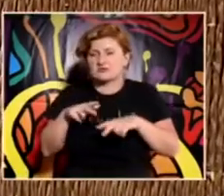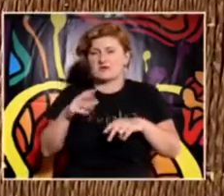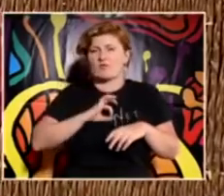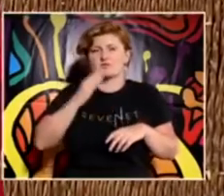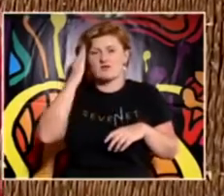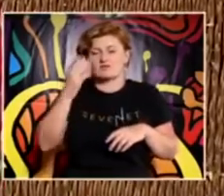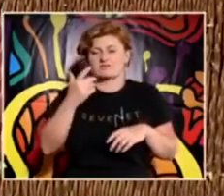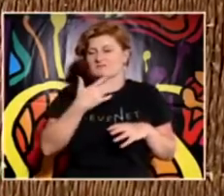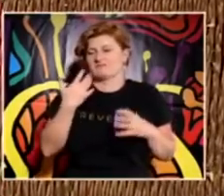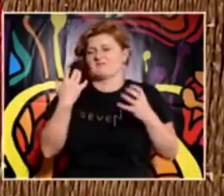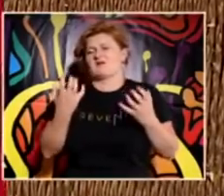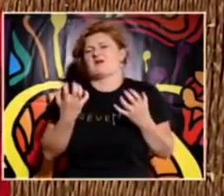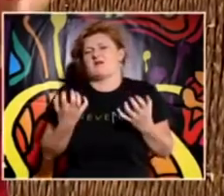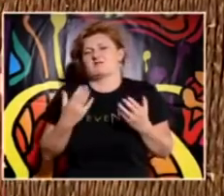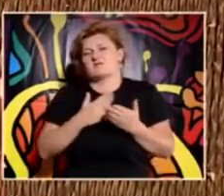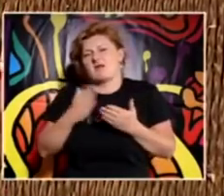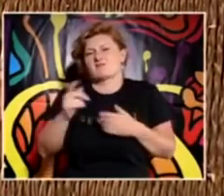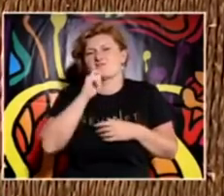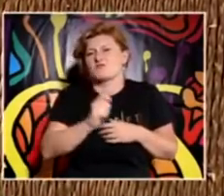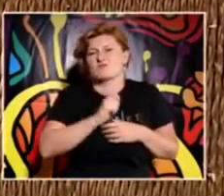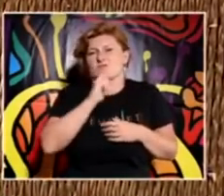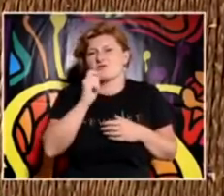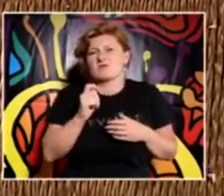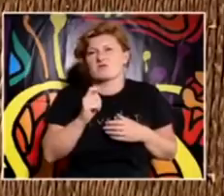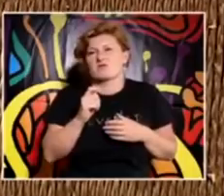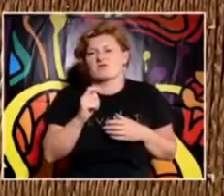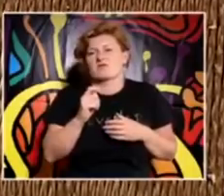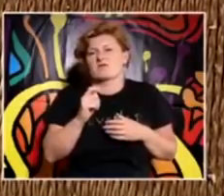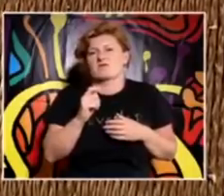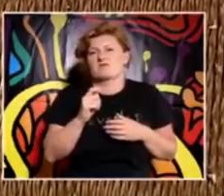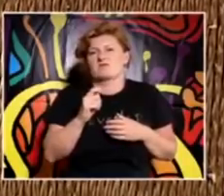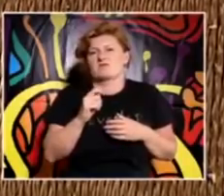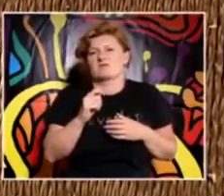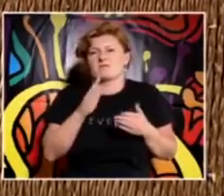przejawiali chęci w jakichś dalszych podróżach, nie all inclusive, żeby